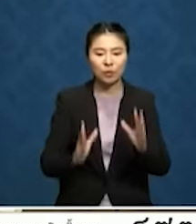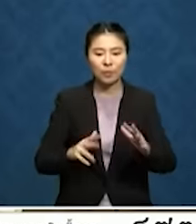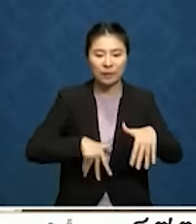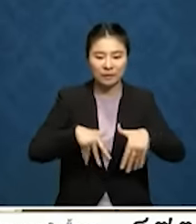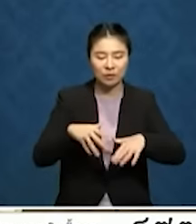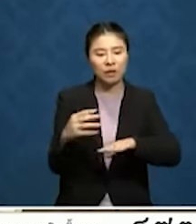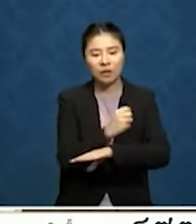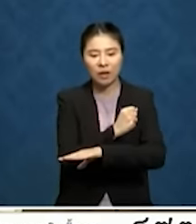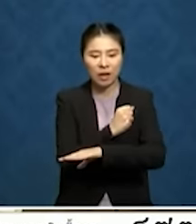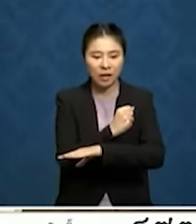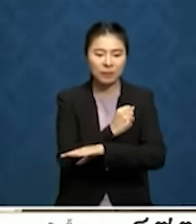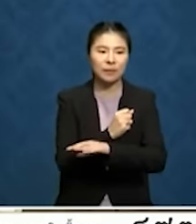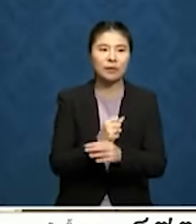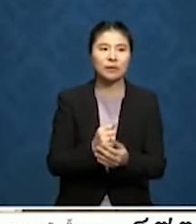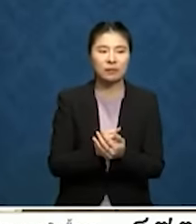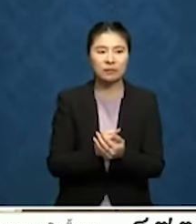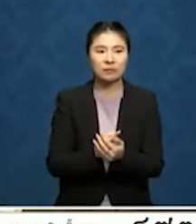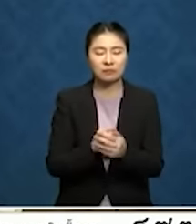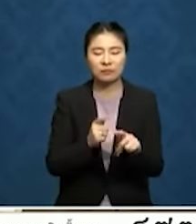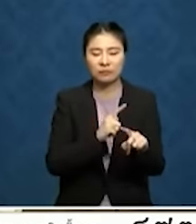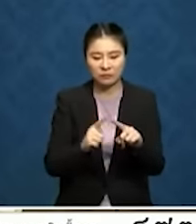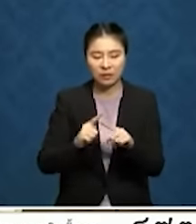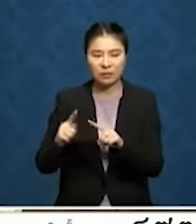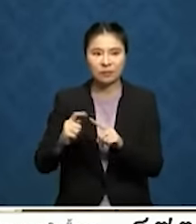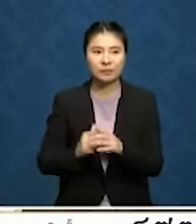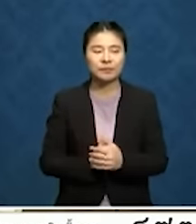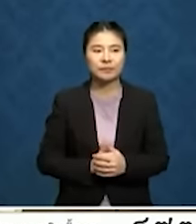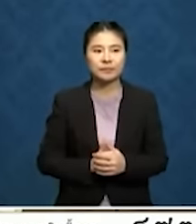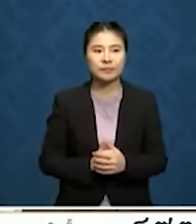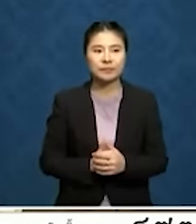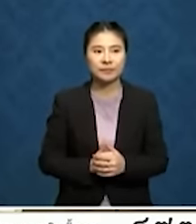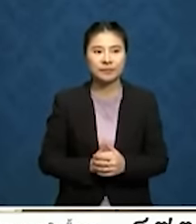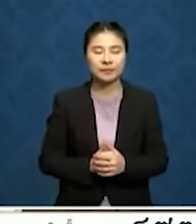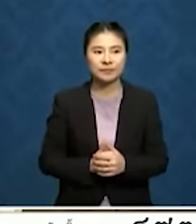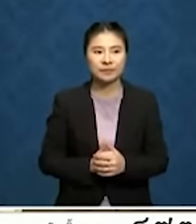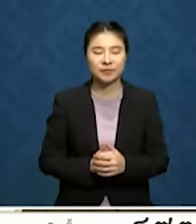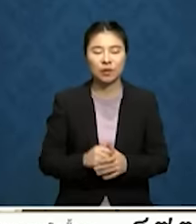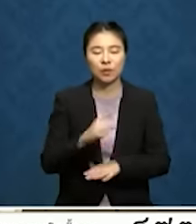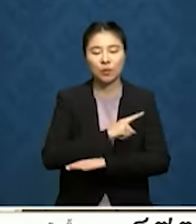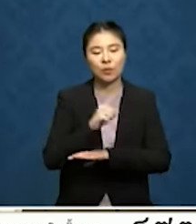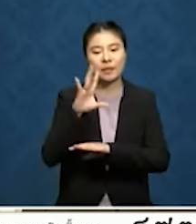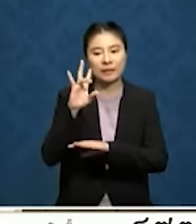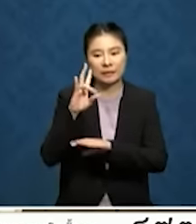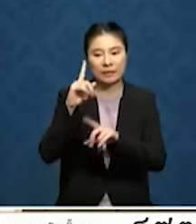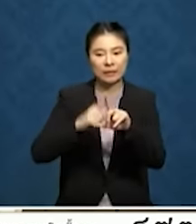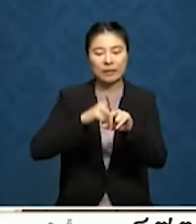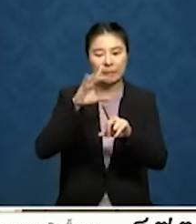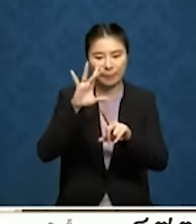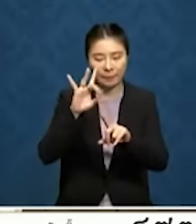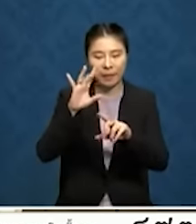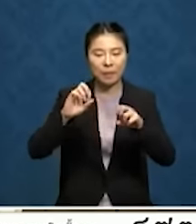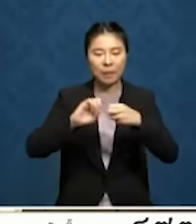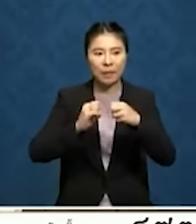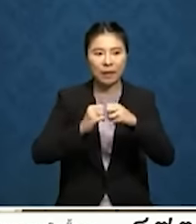องที่กำลังเกิดขึ้นในขณะนี้ผมเรียนท่านประธานครับ7สิงหาที่ผ่านมาก็เป็นวิกฤต